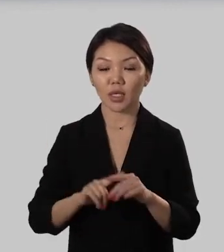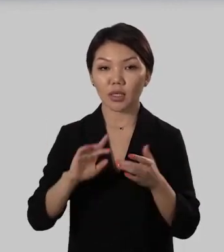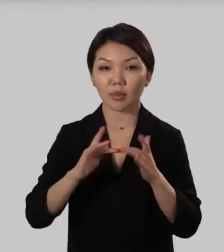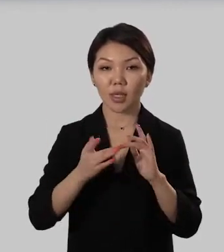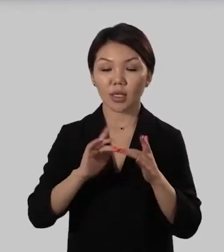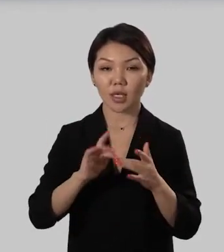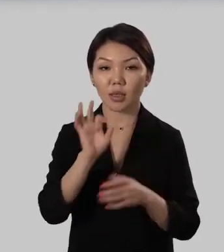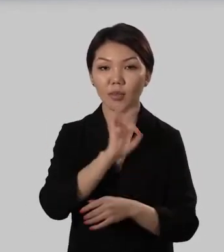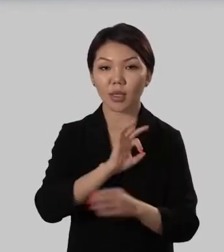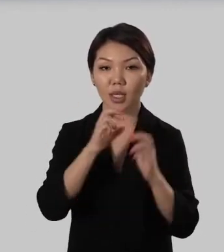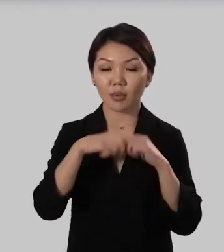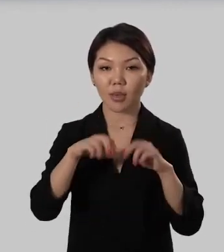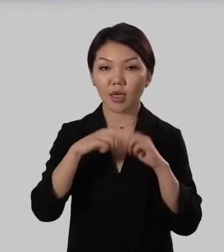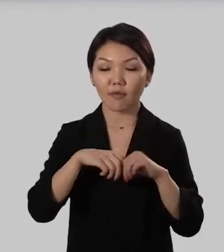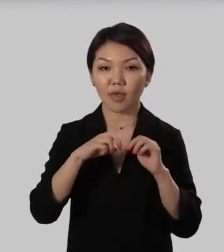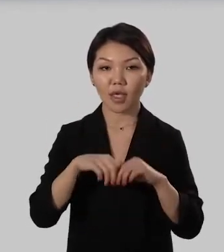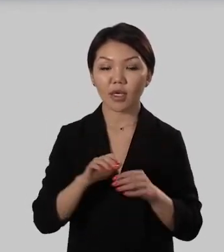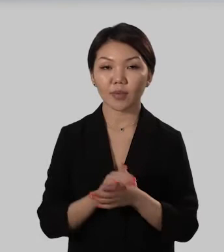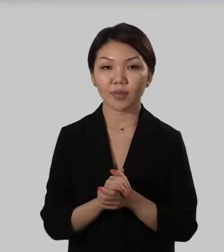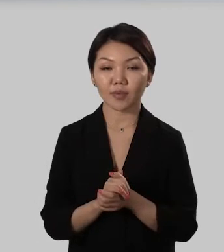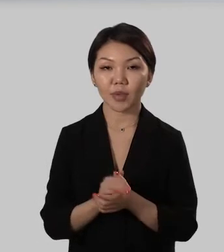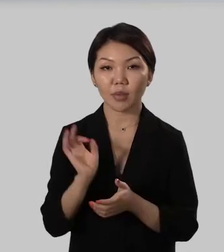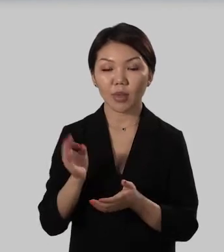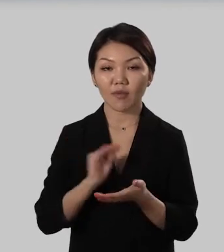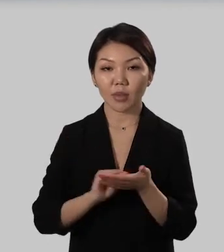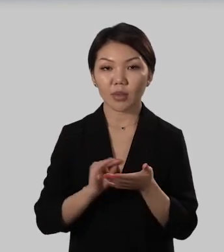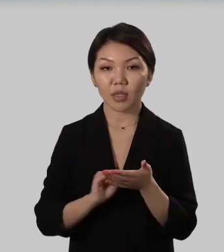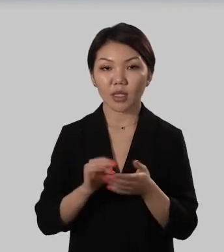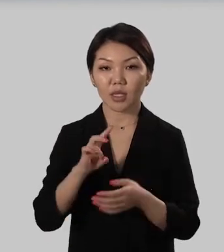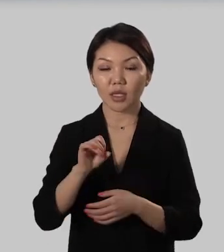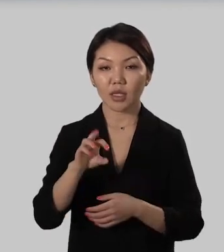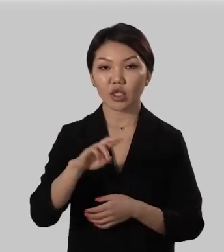проверим правописание наречий взаперти